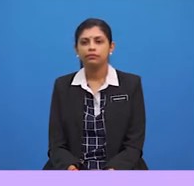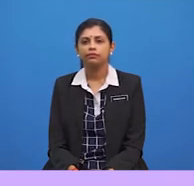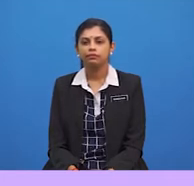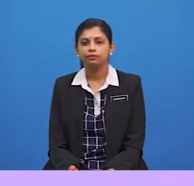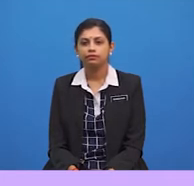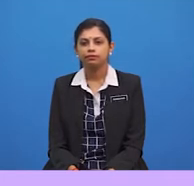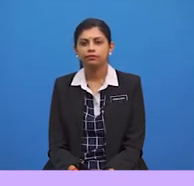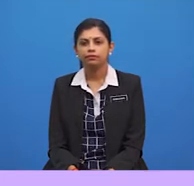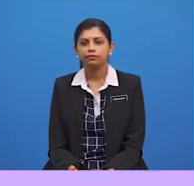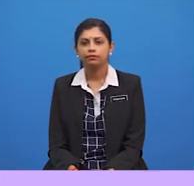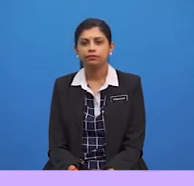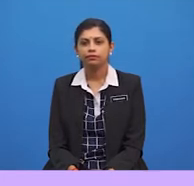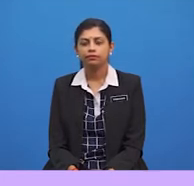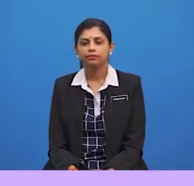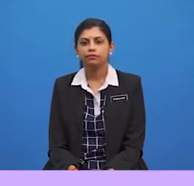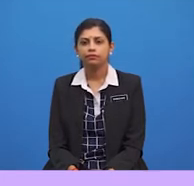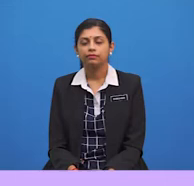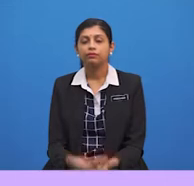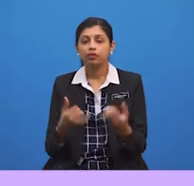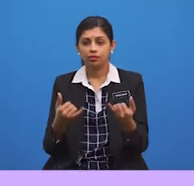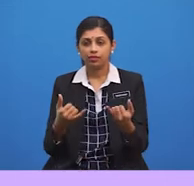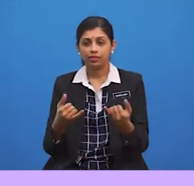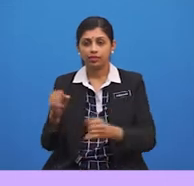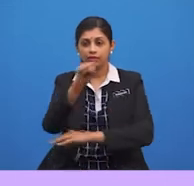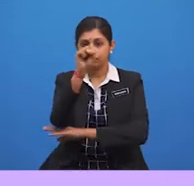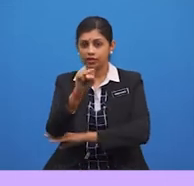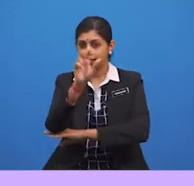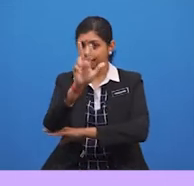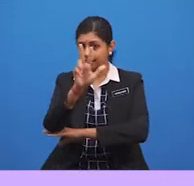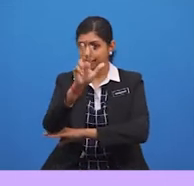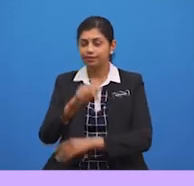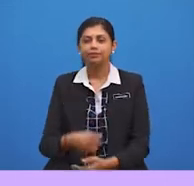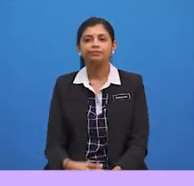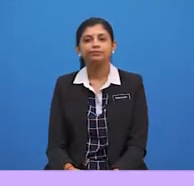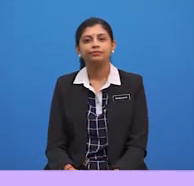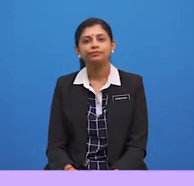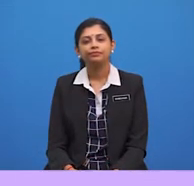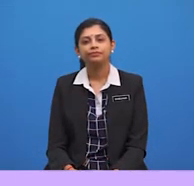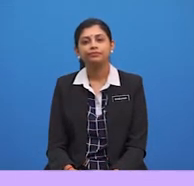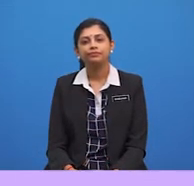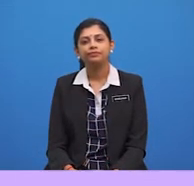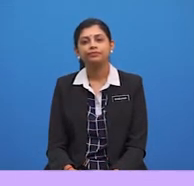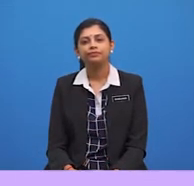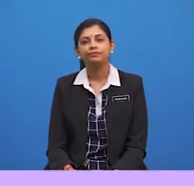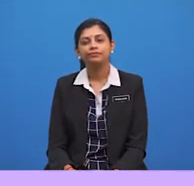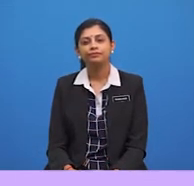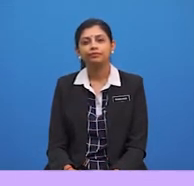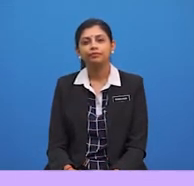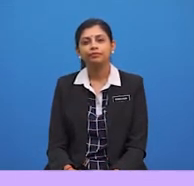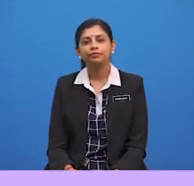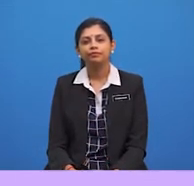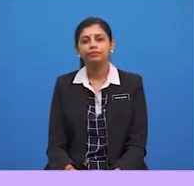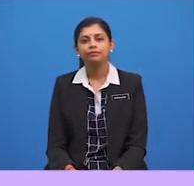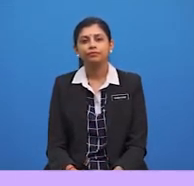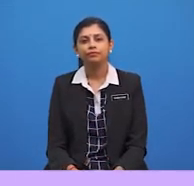1,500 mm. Soalan yang ketiga, apakah kegiatan yang dilakukan oleh